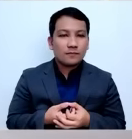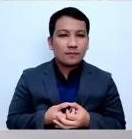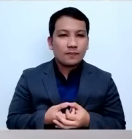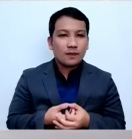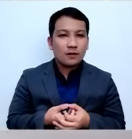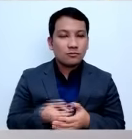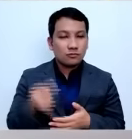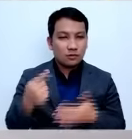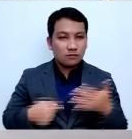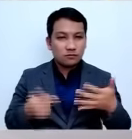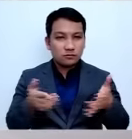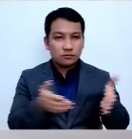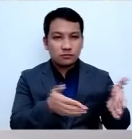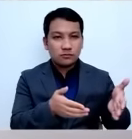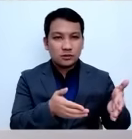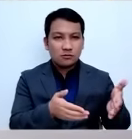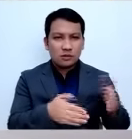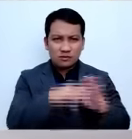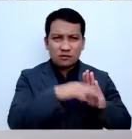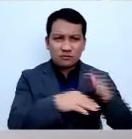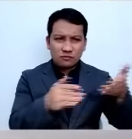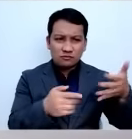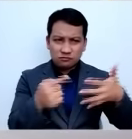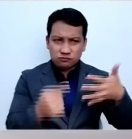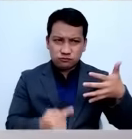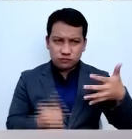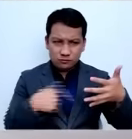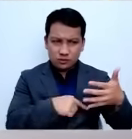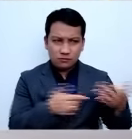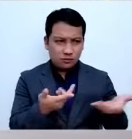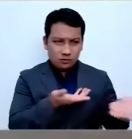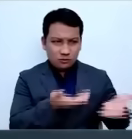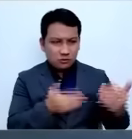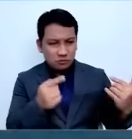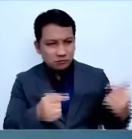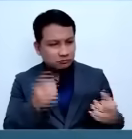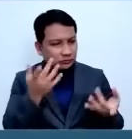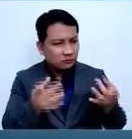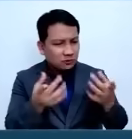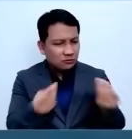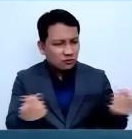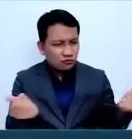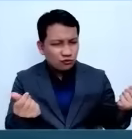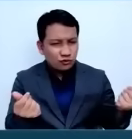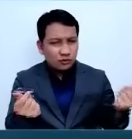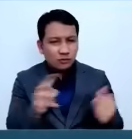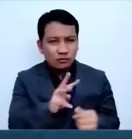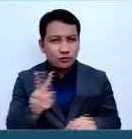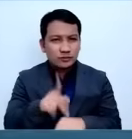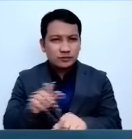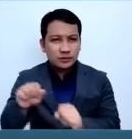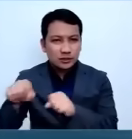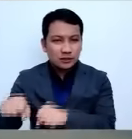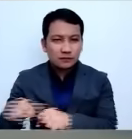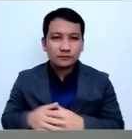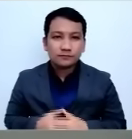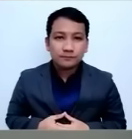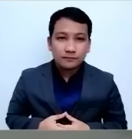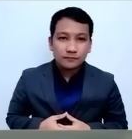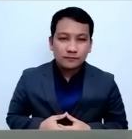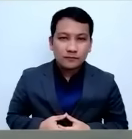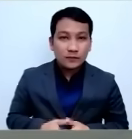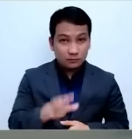mechanisms to lower the tensions in South China Sea. Binigyang diin din daw ng Pangulo na walang